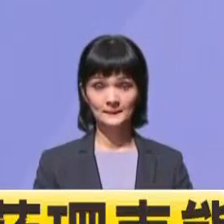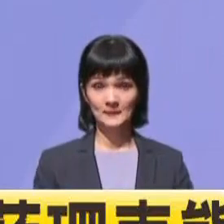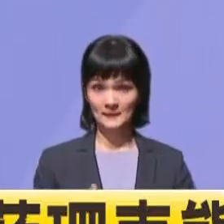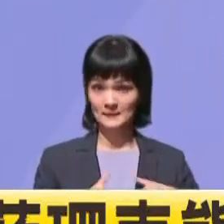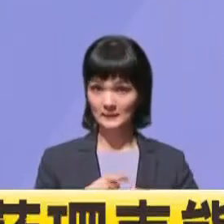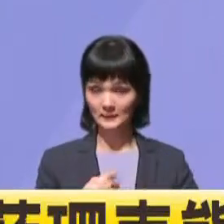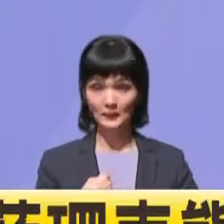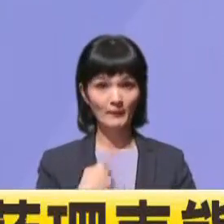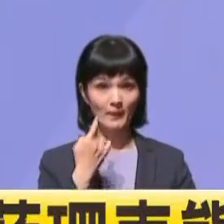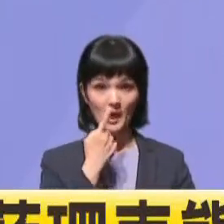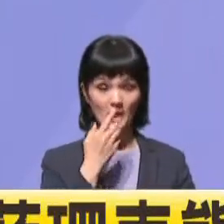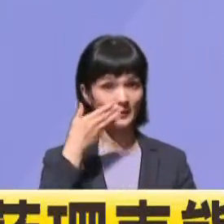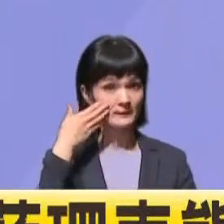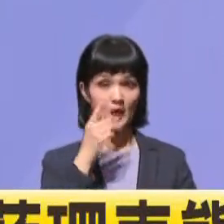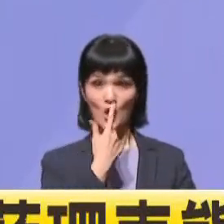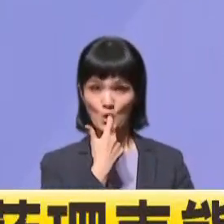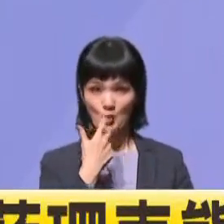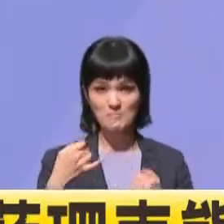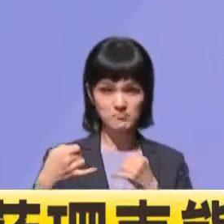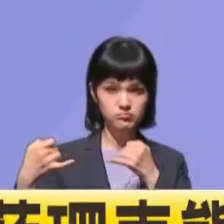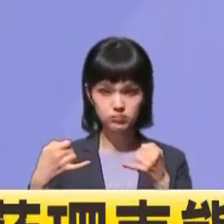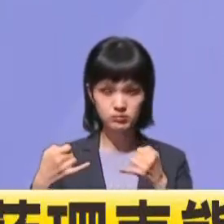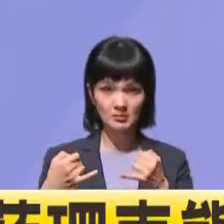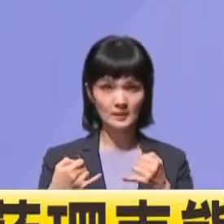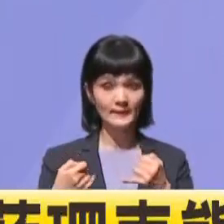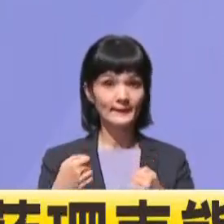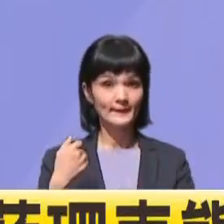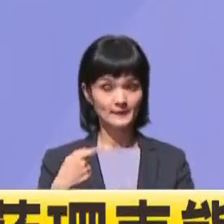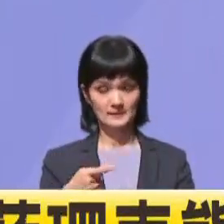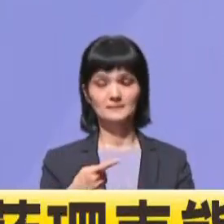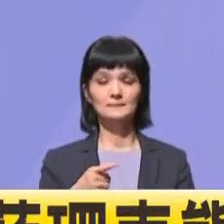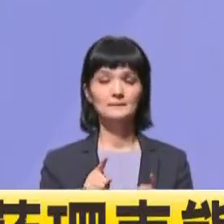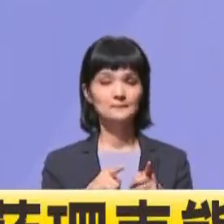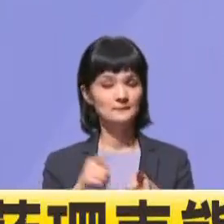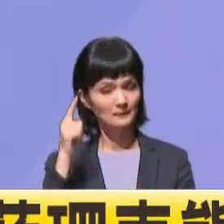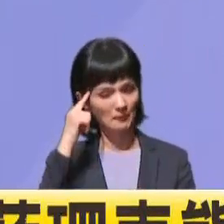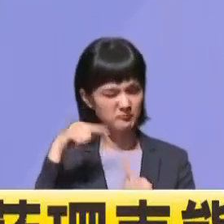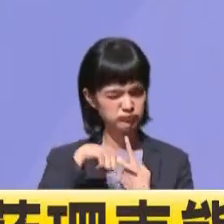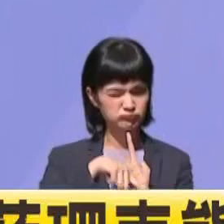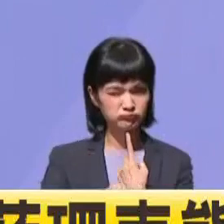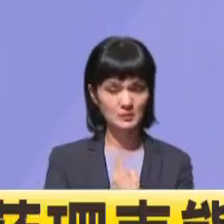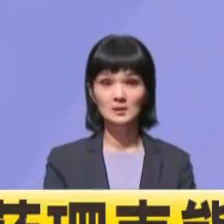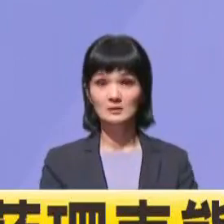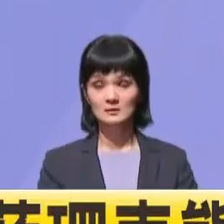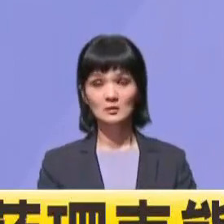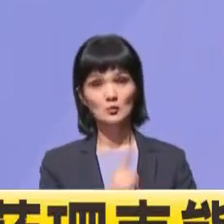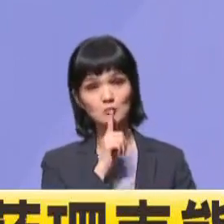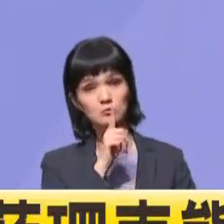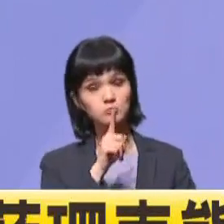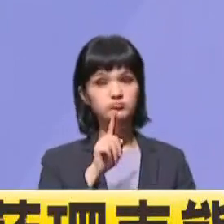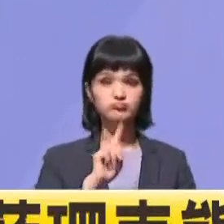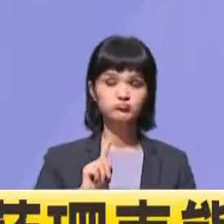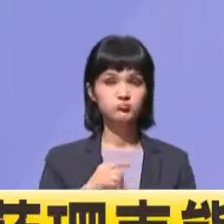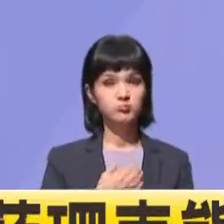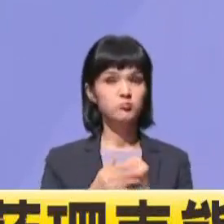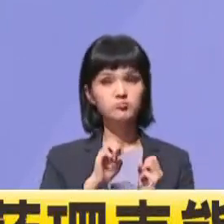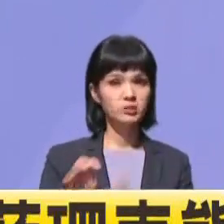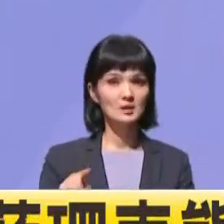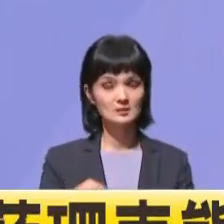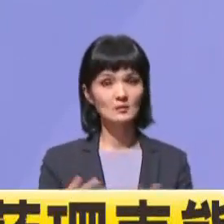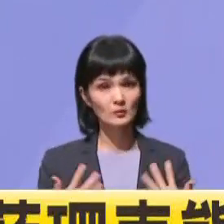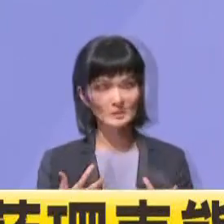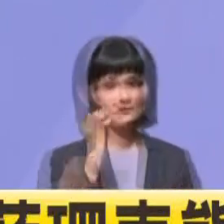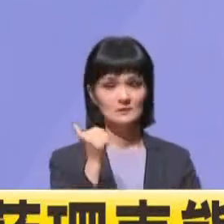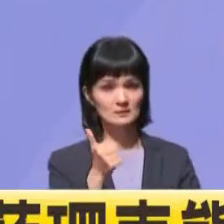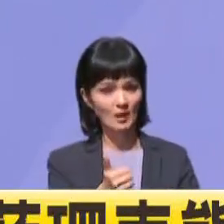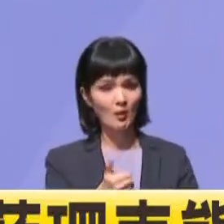中一直有蓝绿哦的人，才会一直纠结在颜色当中；嘴巴上一直在讨论弃保的人，心中才是真正在想